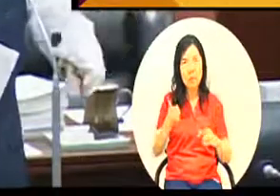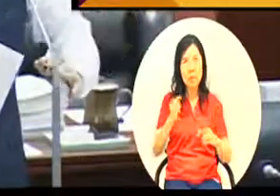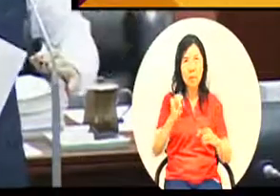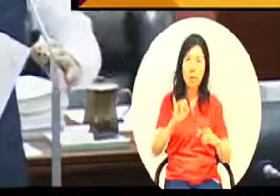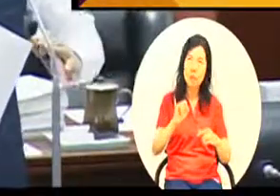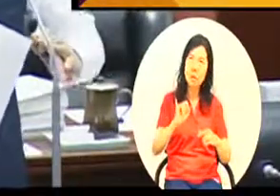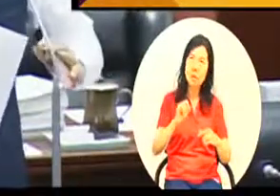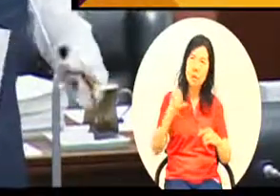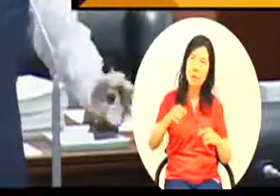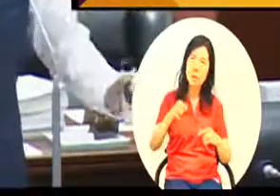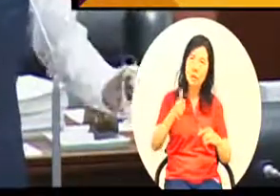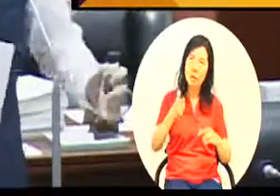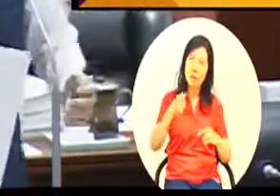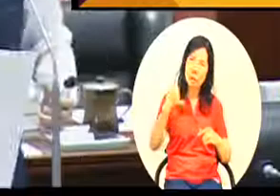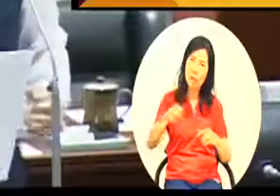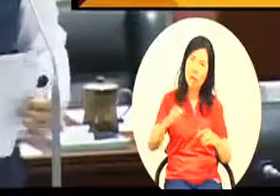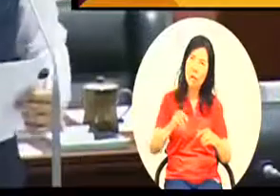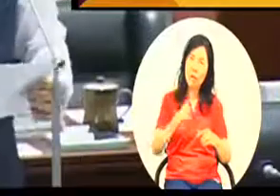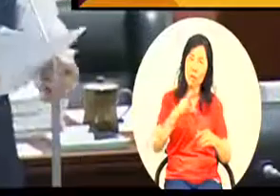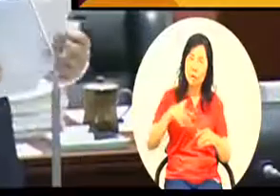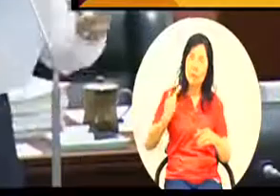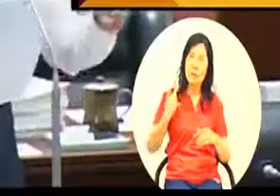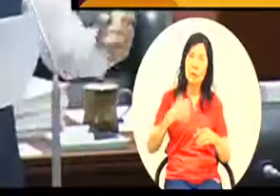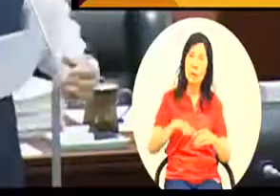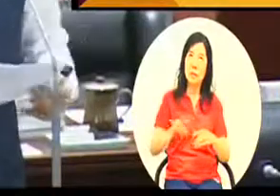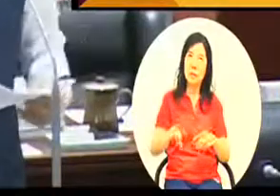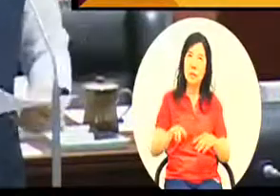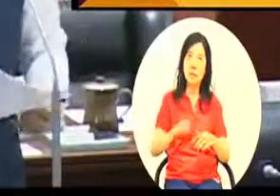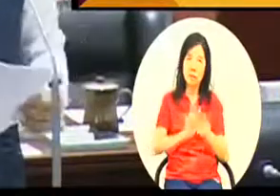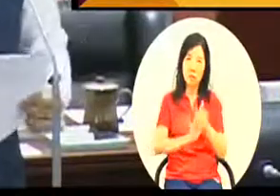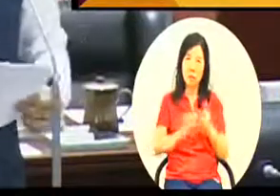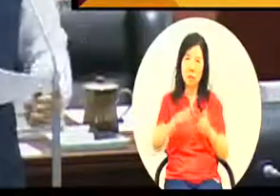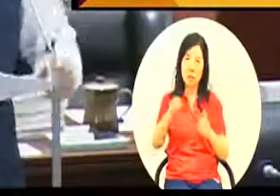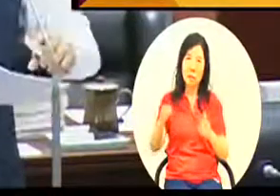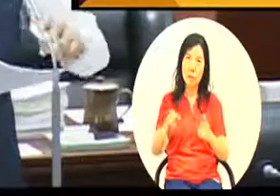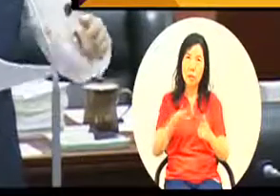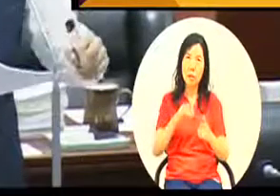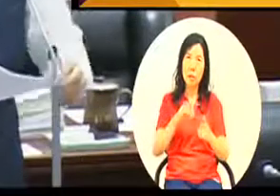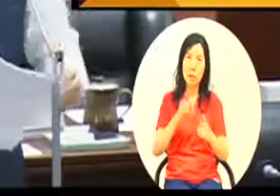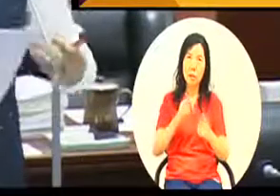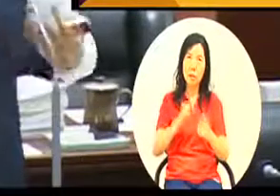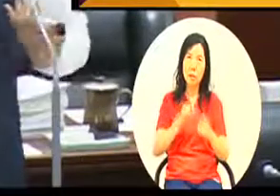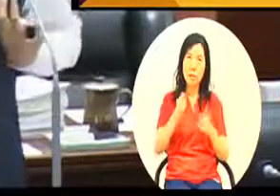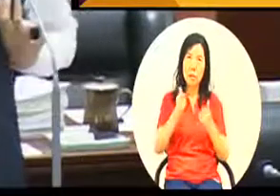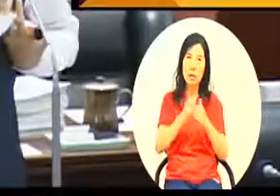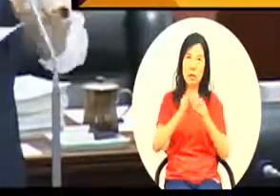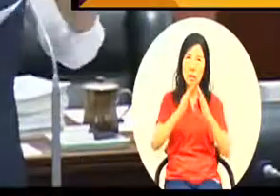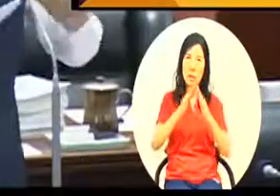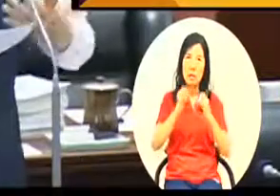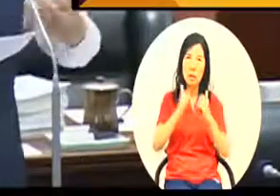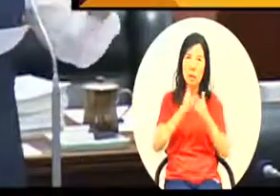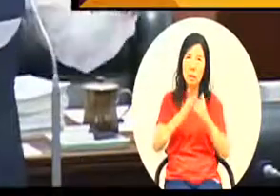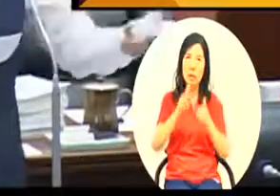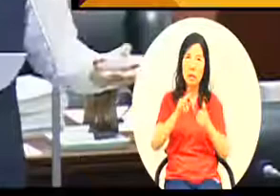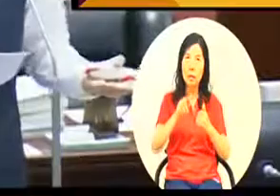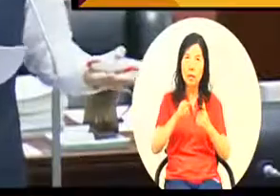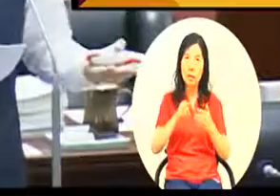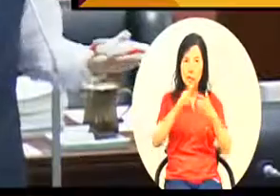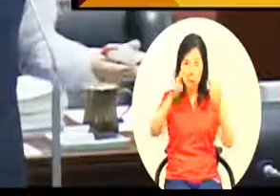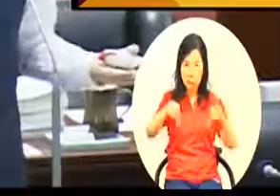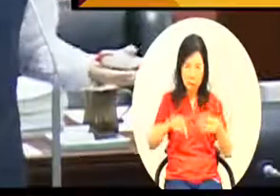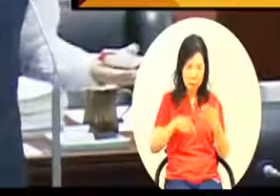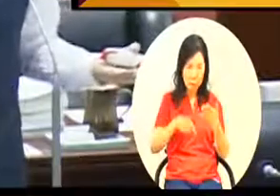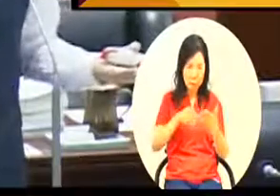或变坏，我不知道。但是这个委员或是司改会议，因为我坦白讲，为什么把这个问题拿出来这边